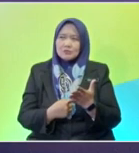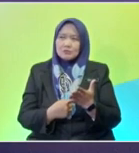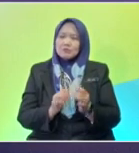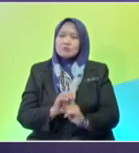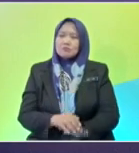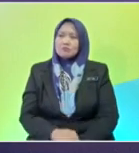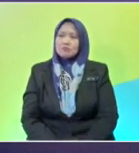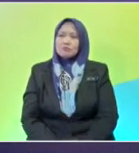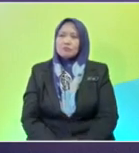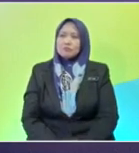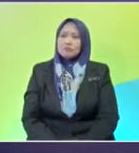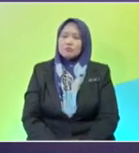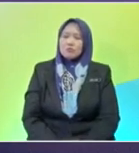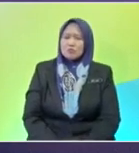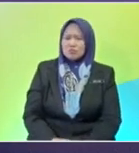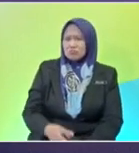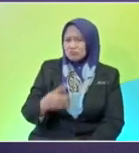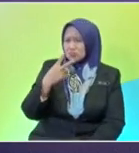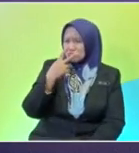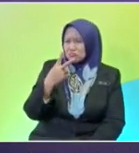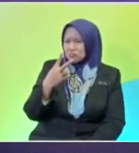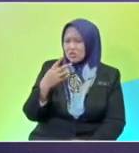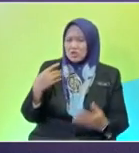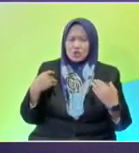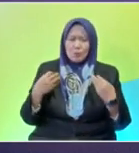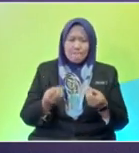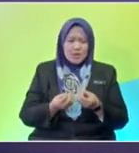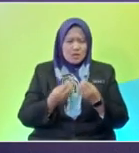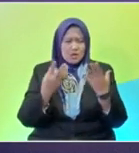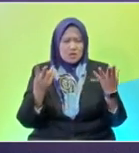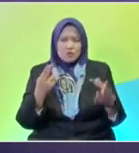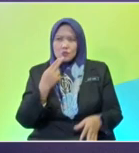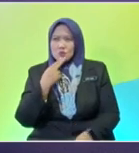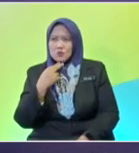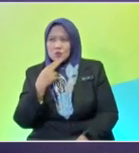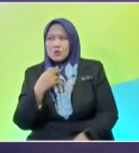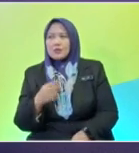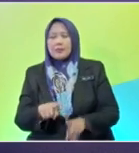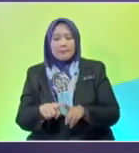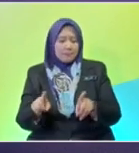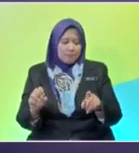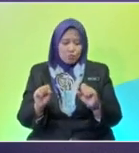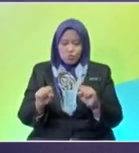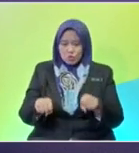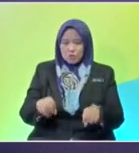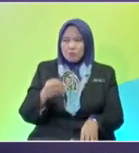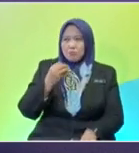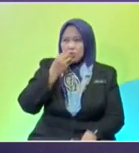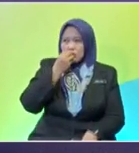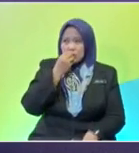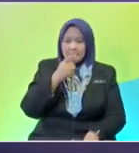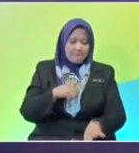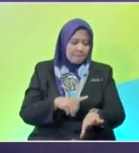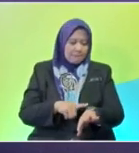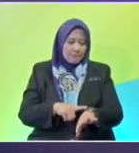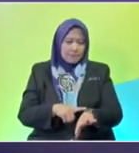macam nampak banyak gula cuci gula tapi dia boleh makan contohnya masih sambutan